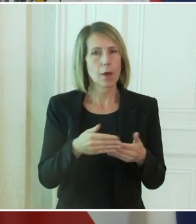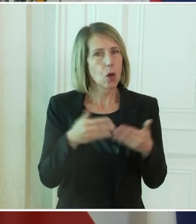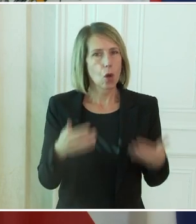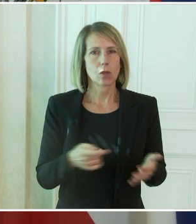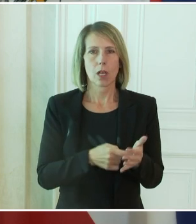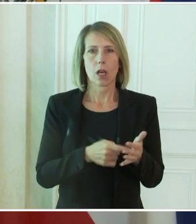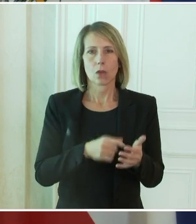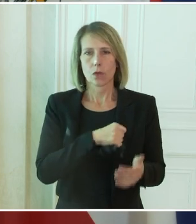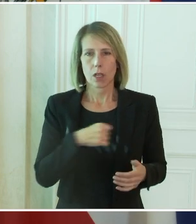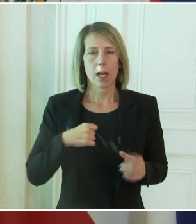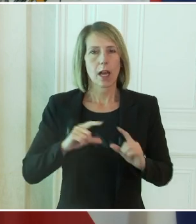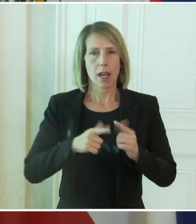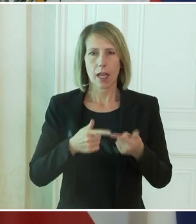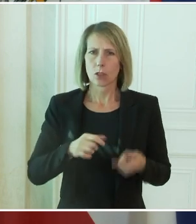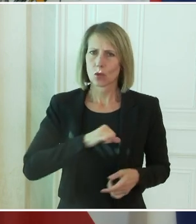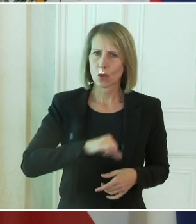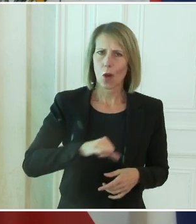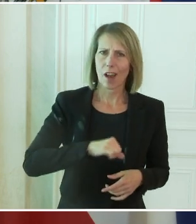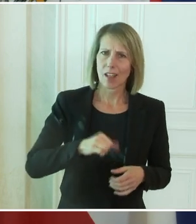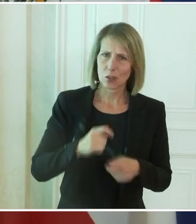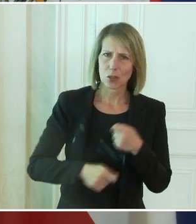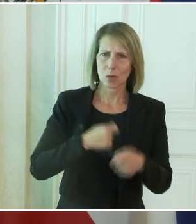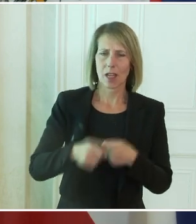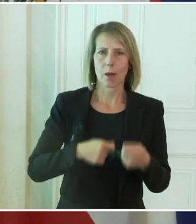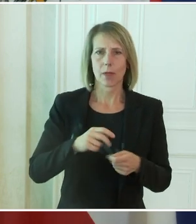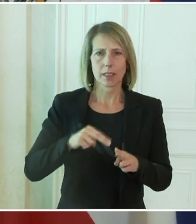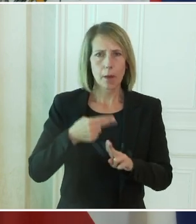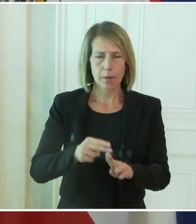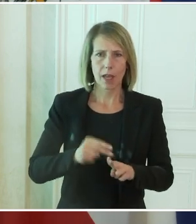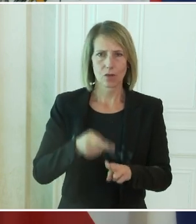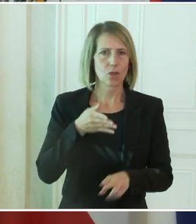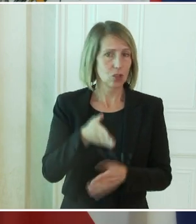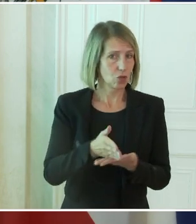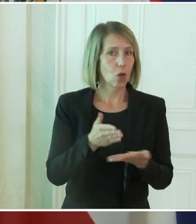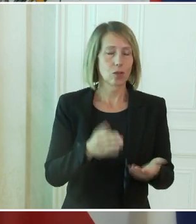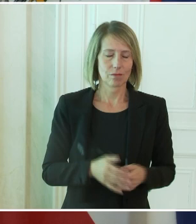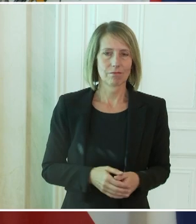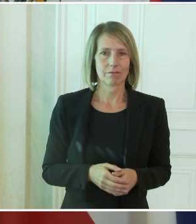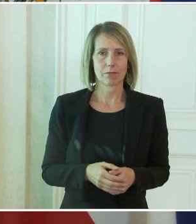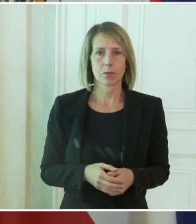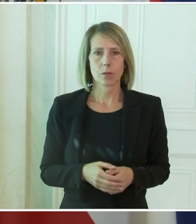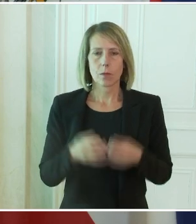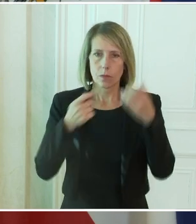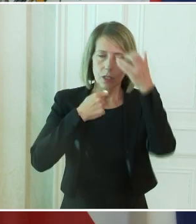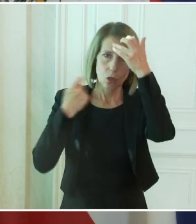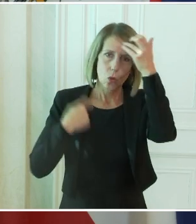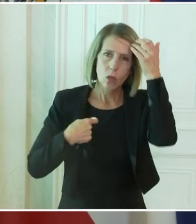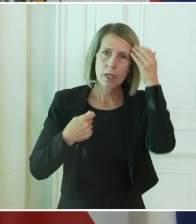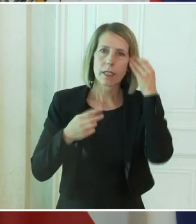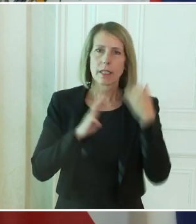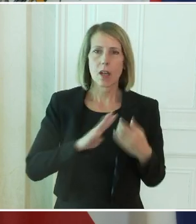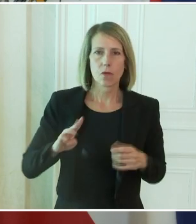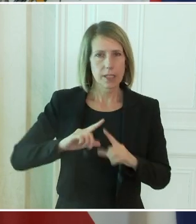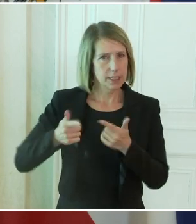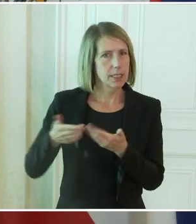eigenen Land so rasch beantwortet wurden. Die Ukraine ist ein westliches Land